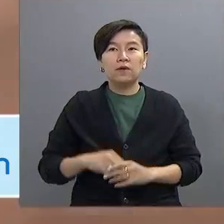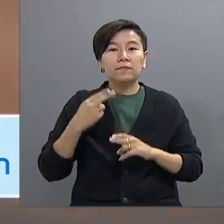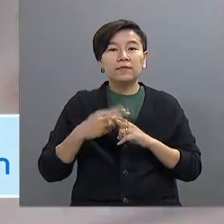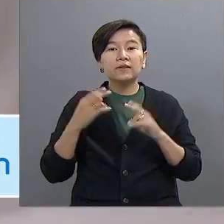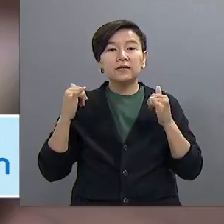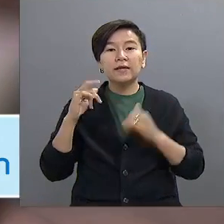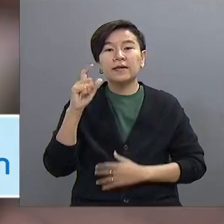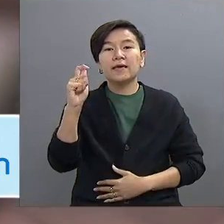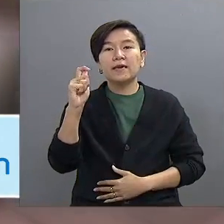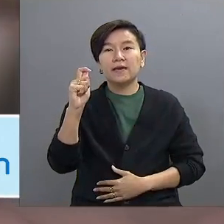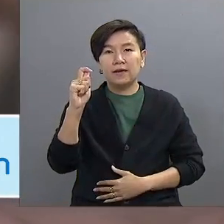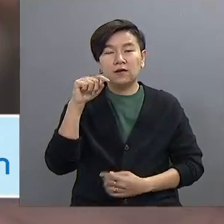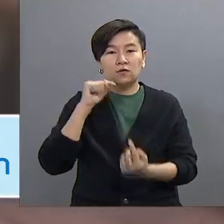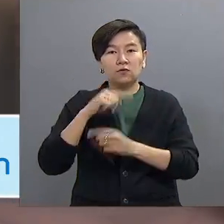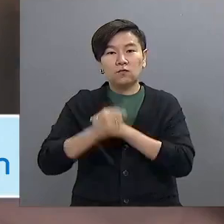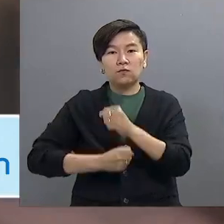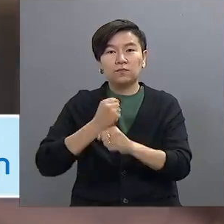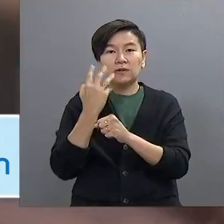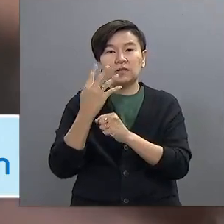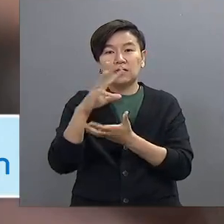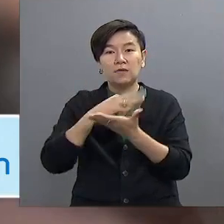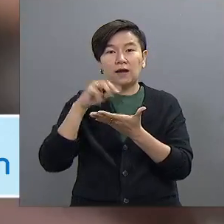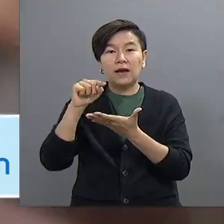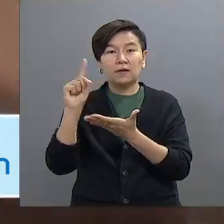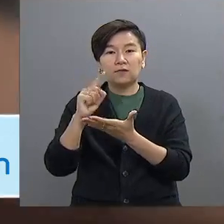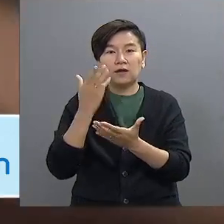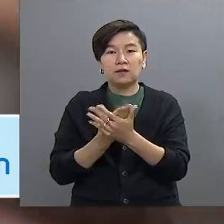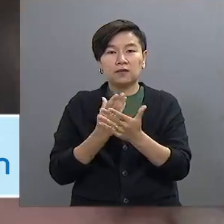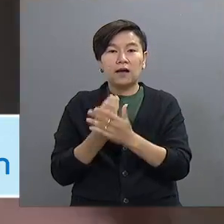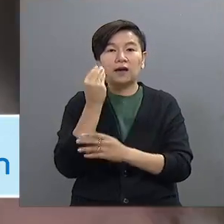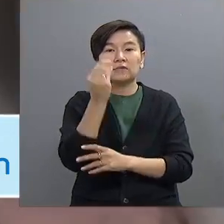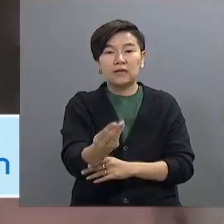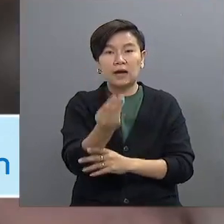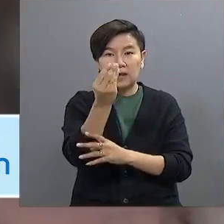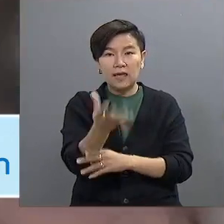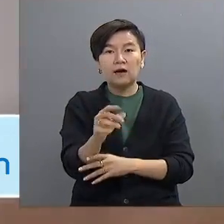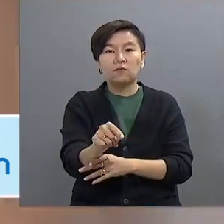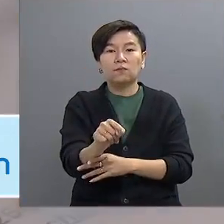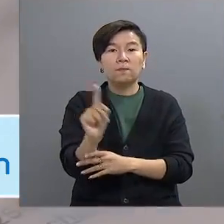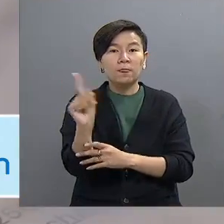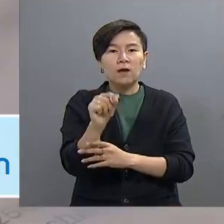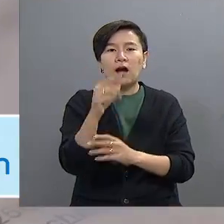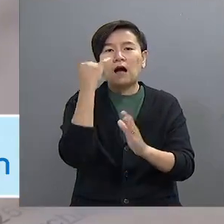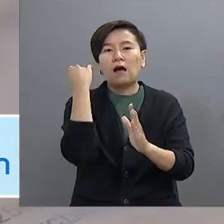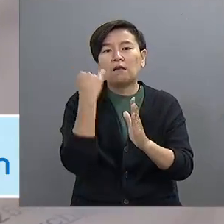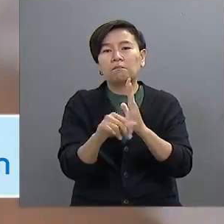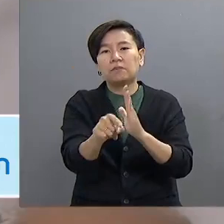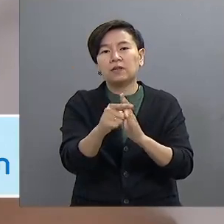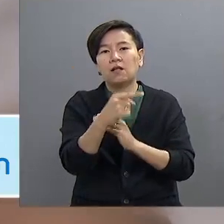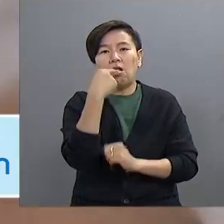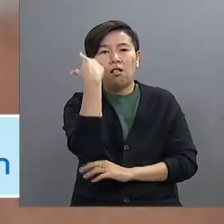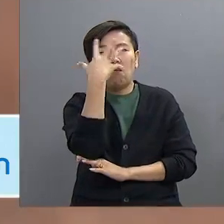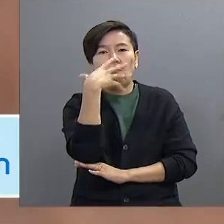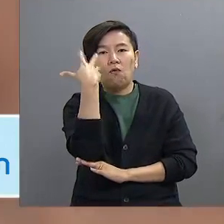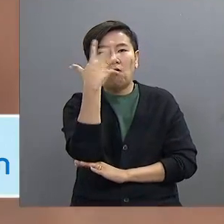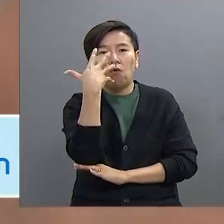หาวิทยาลัยแห่งหนึ่งเอามาให้ทีมข่าวตรวจสอบค่ะเธอเล่าให้ฟังว่าติดต่อกับเอเจนซี่บริษัทดังกล่าวเนี่ยผ่าน Facebook เ